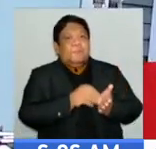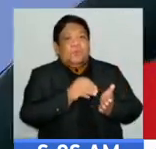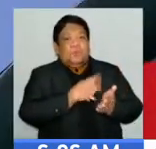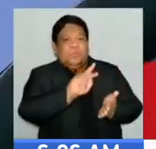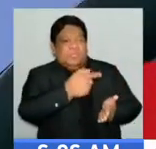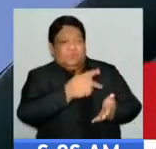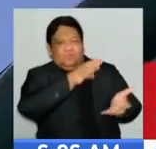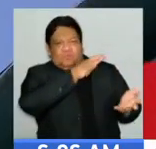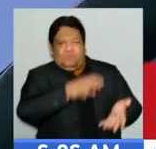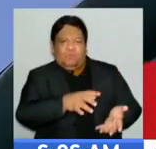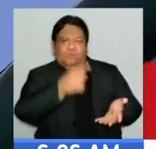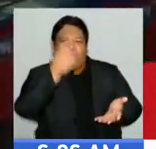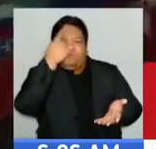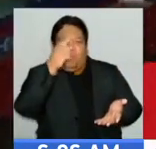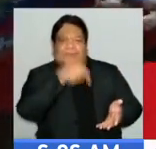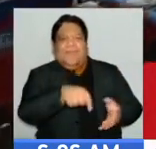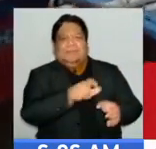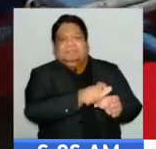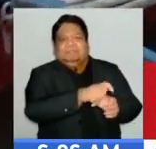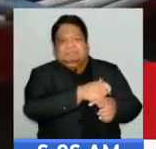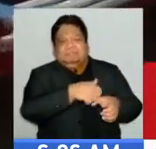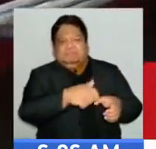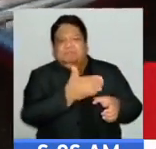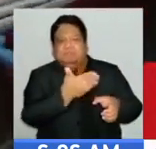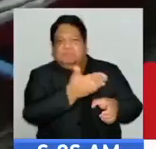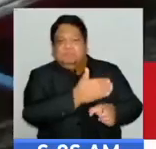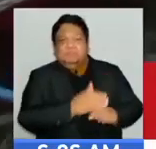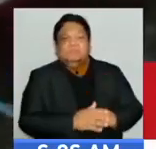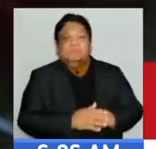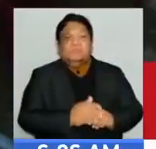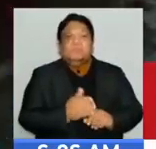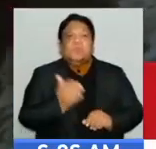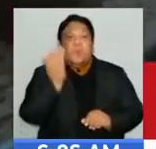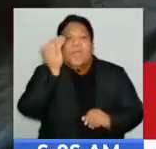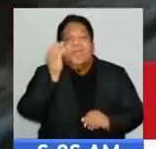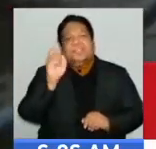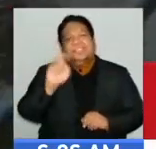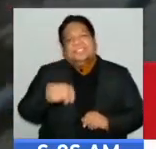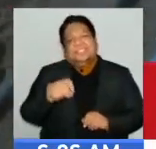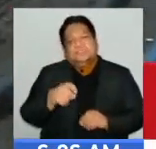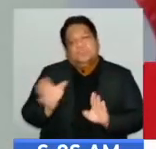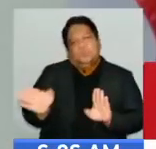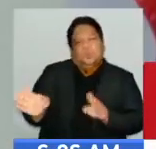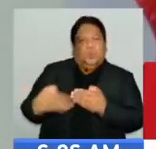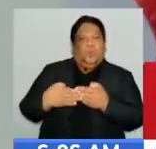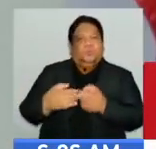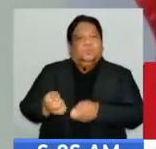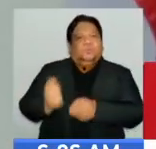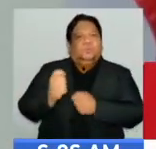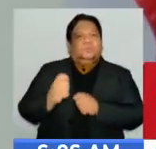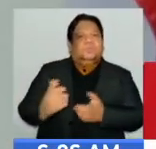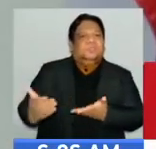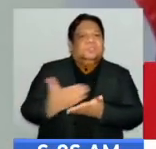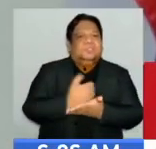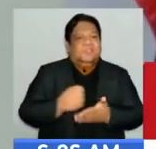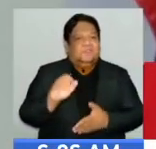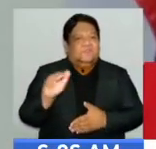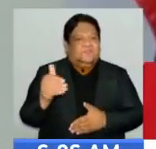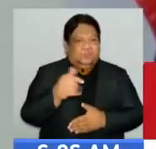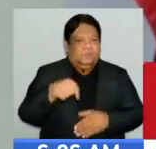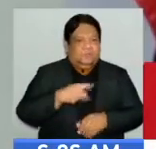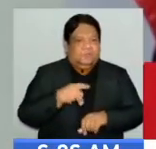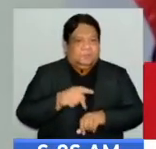bef kailangan kasing magpatupad ng closed fishing season o ban sa pangingisda sa ilang lugar sa bansa kahit ganito kalawak ang ating